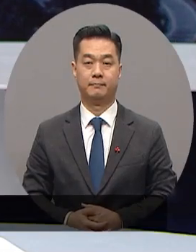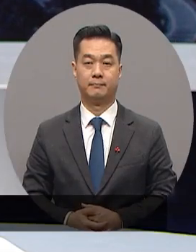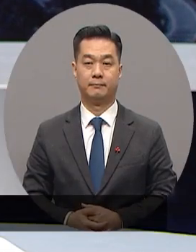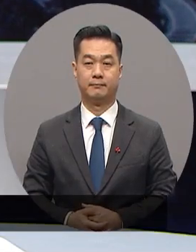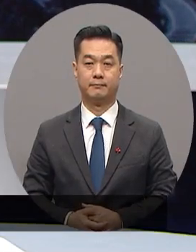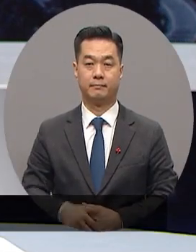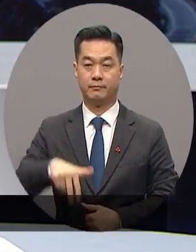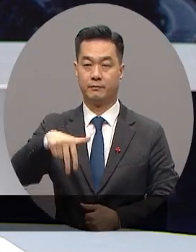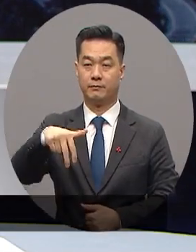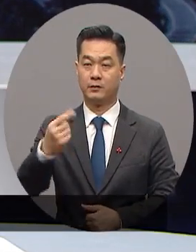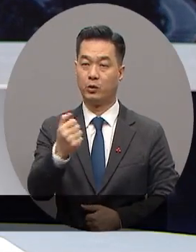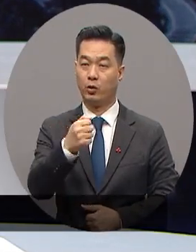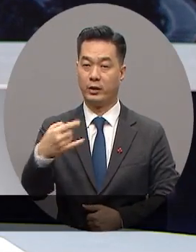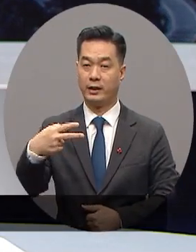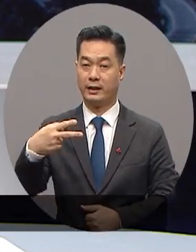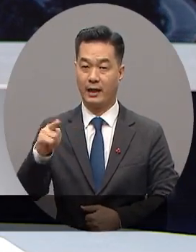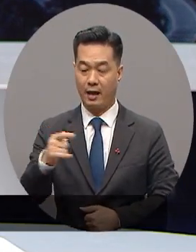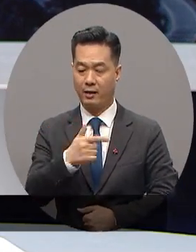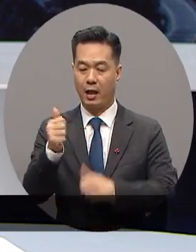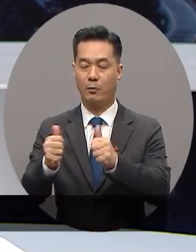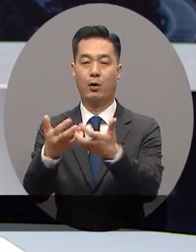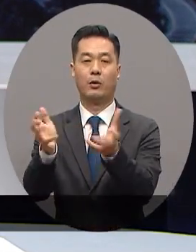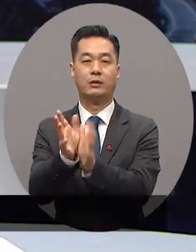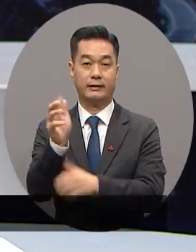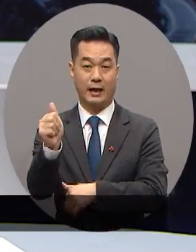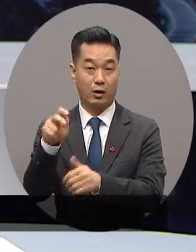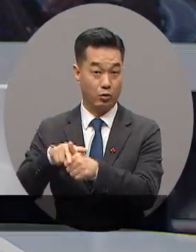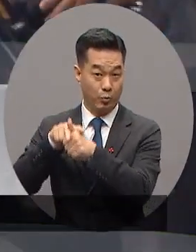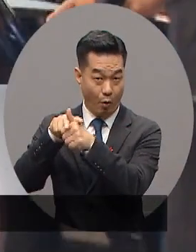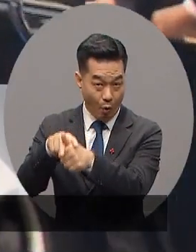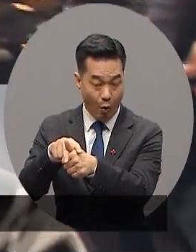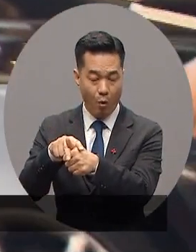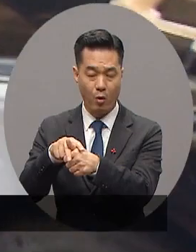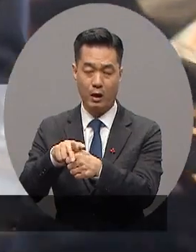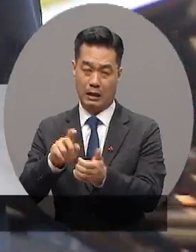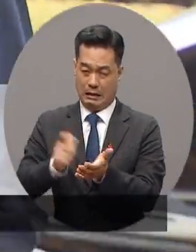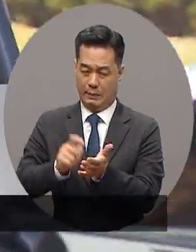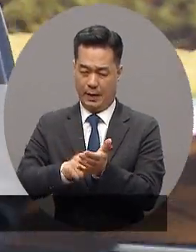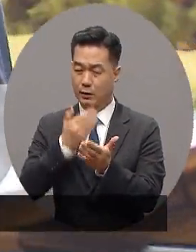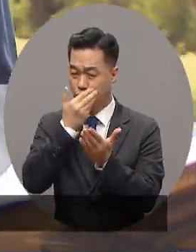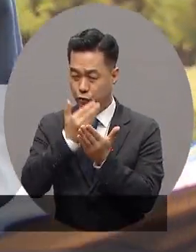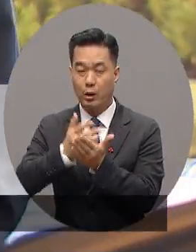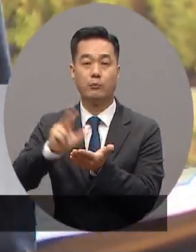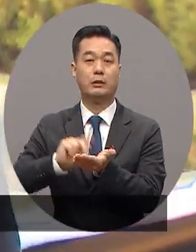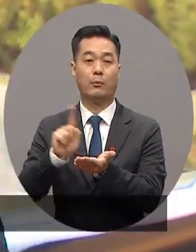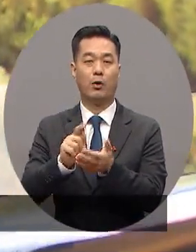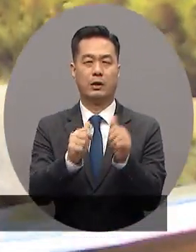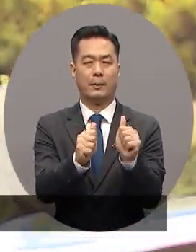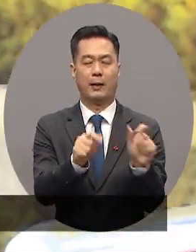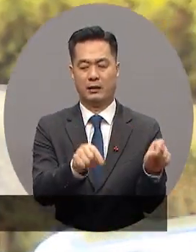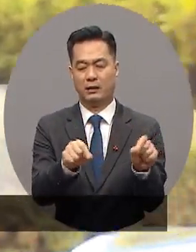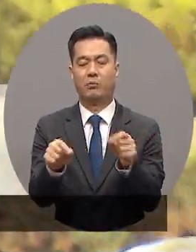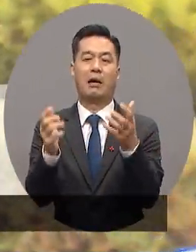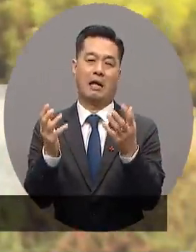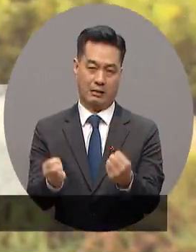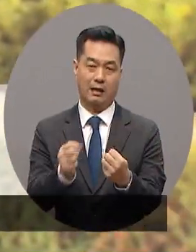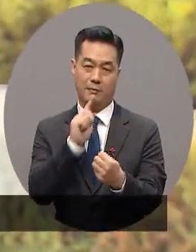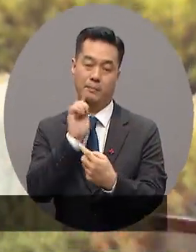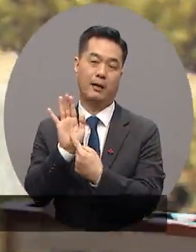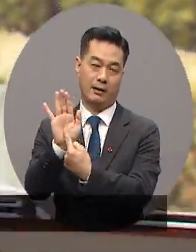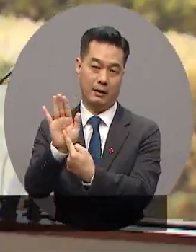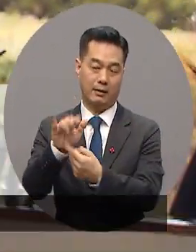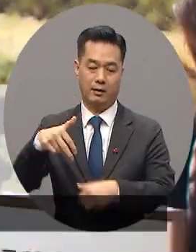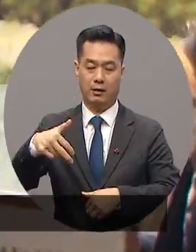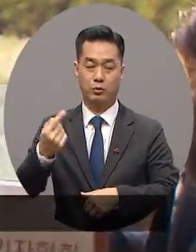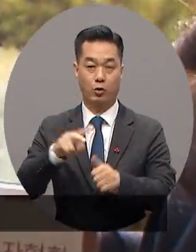조희대 대법원장 후보자가 사법부의 가장 시급한 중요 과제로 재판 지연 문제를 꼽았습니다. 조